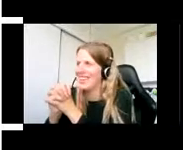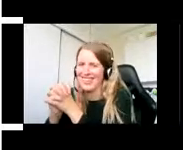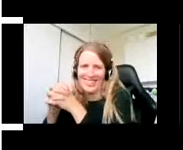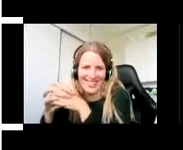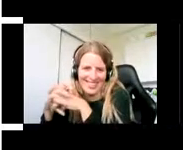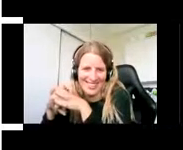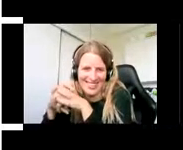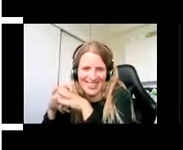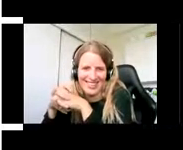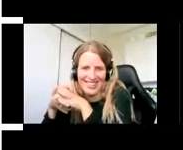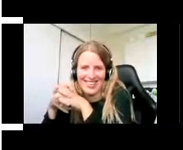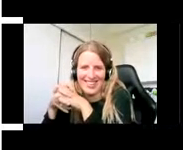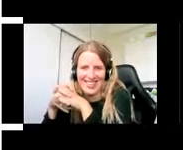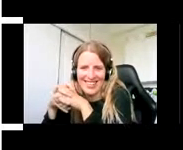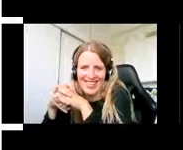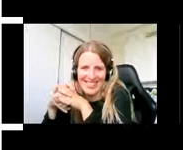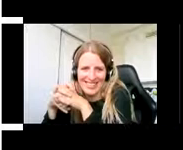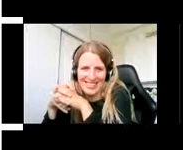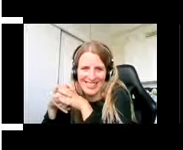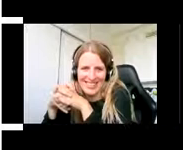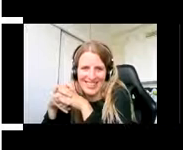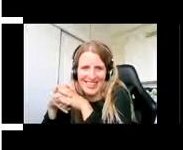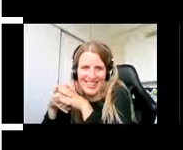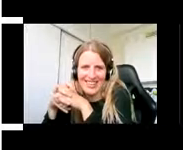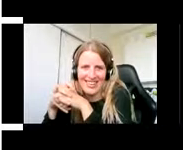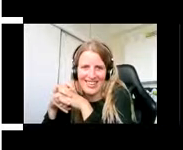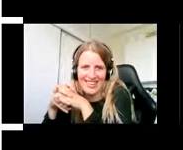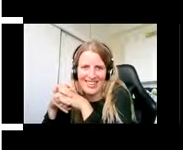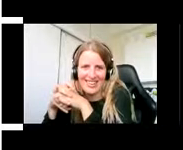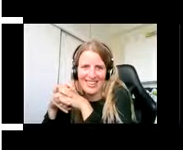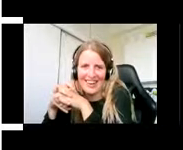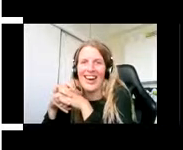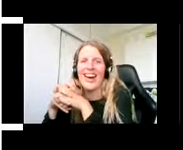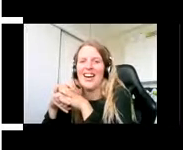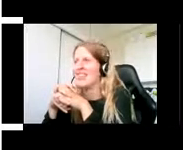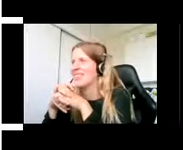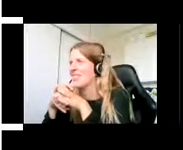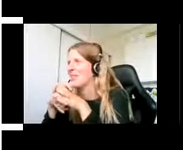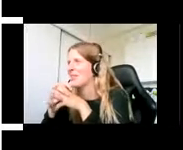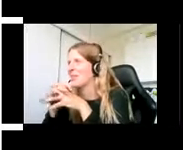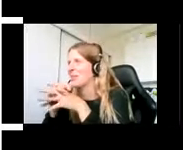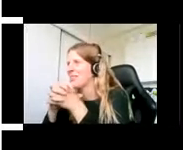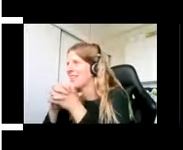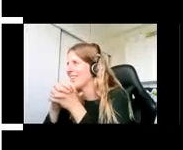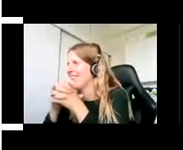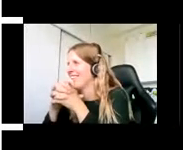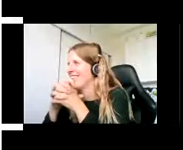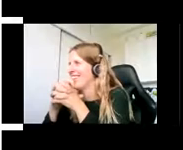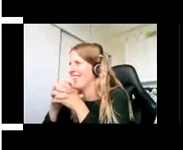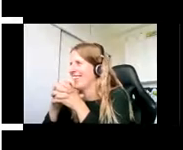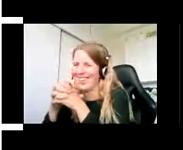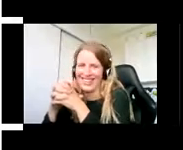over. De volgende slide gaat alleszins over de organisatorische. Ah, valasse, dan is het dan nu.